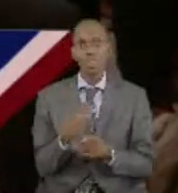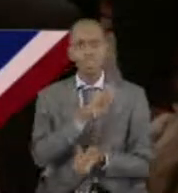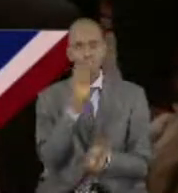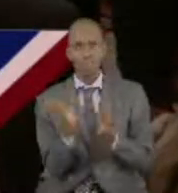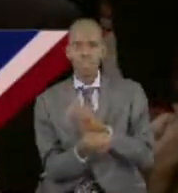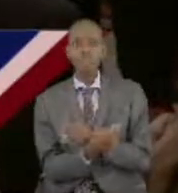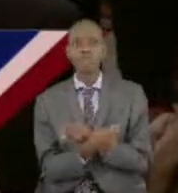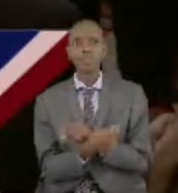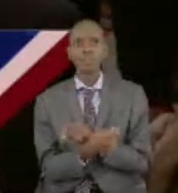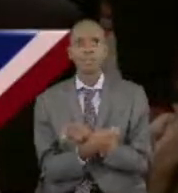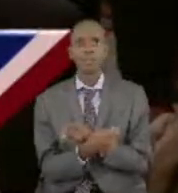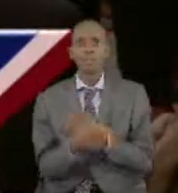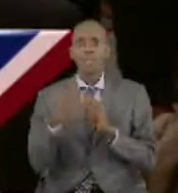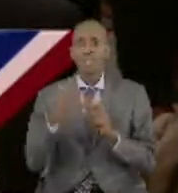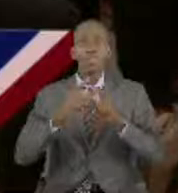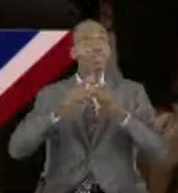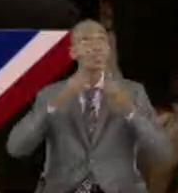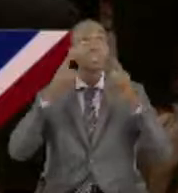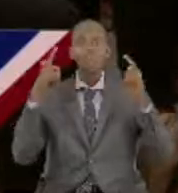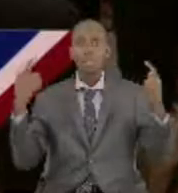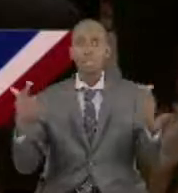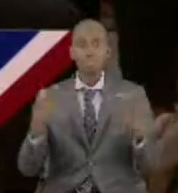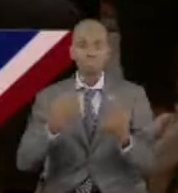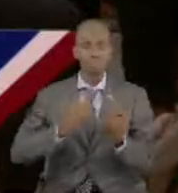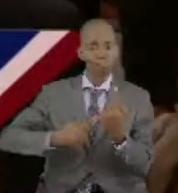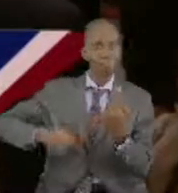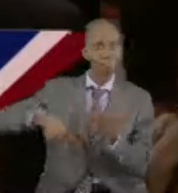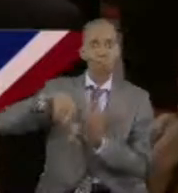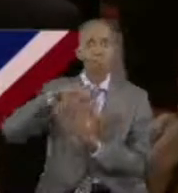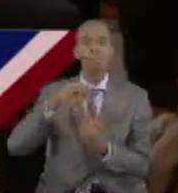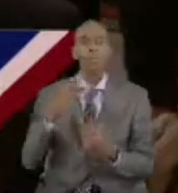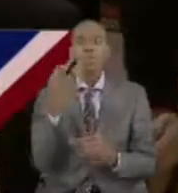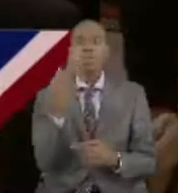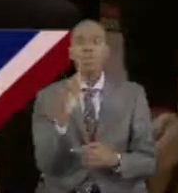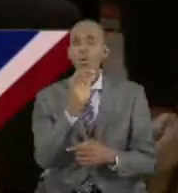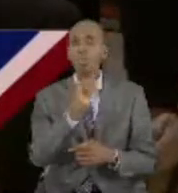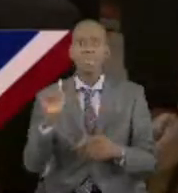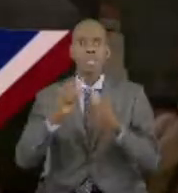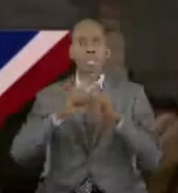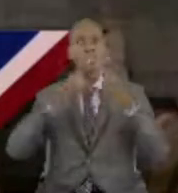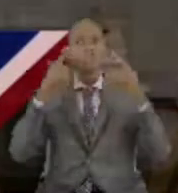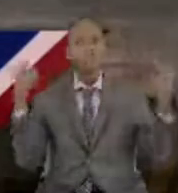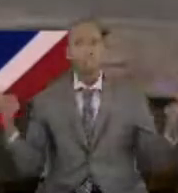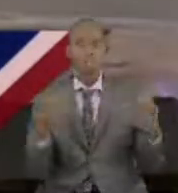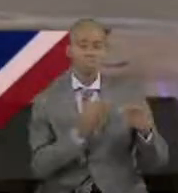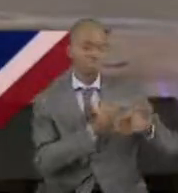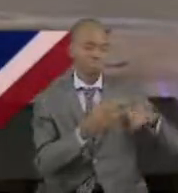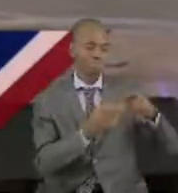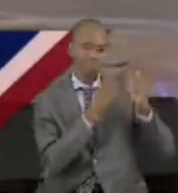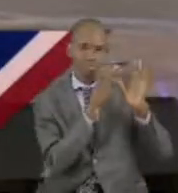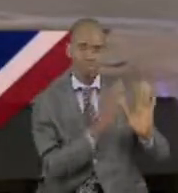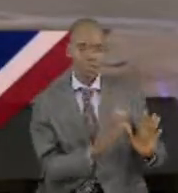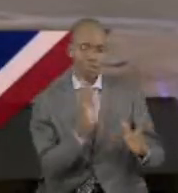prédicateur de la grâce, la transformation, le bouleversement surnaturel,